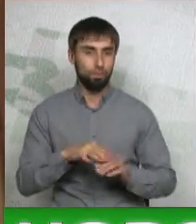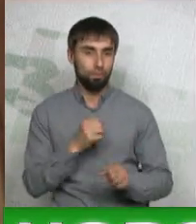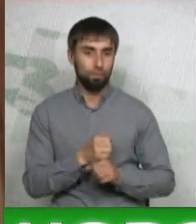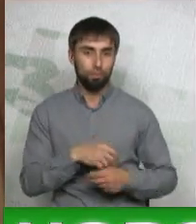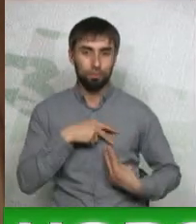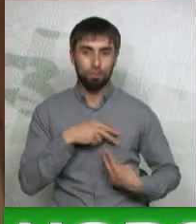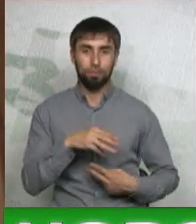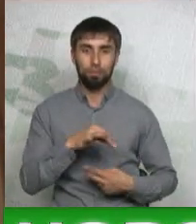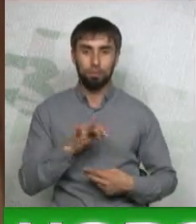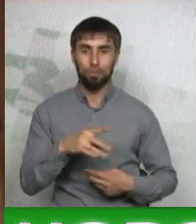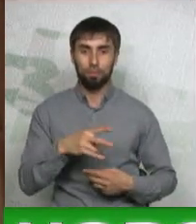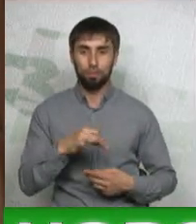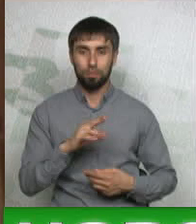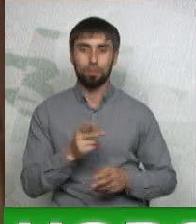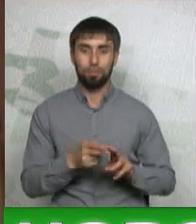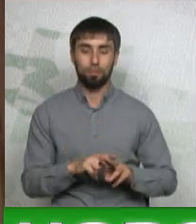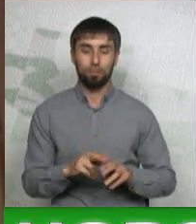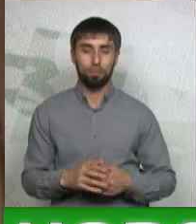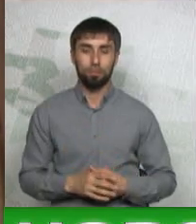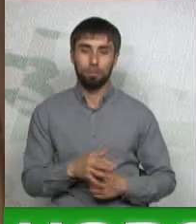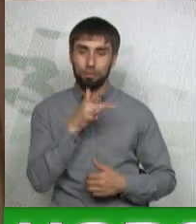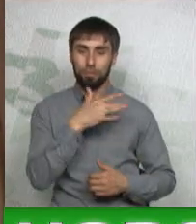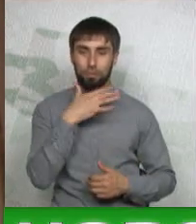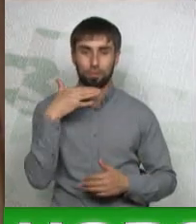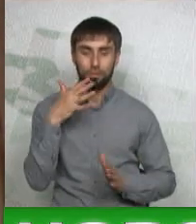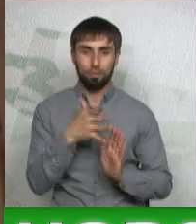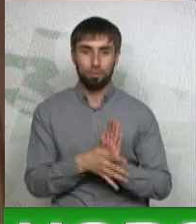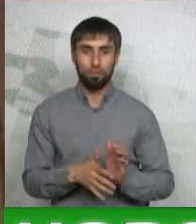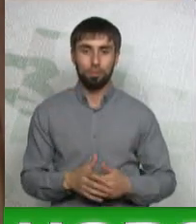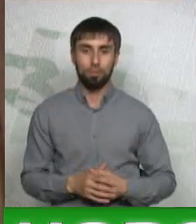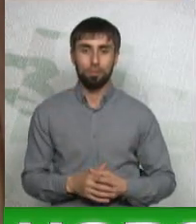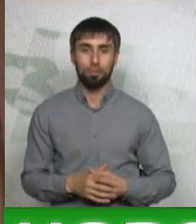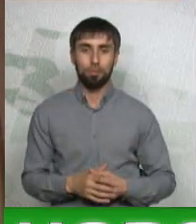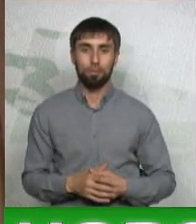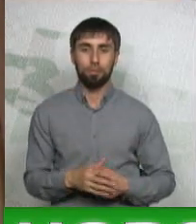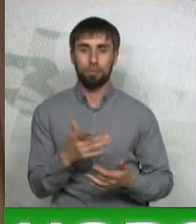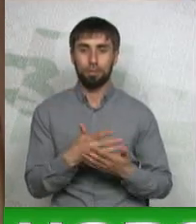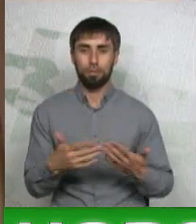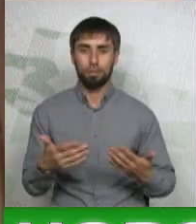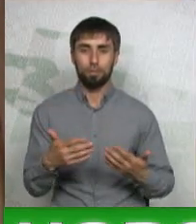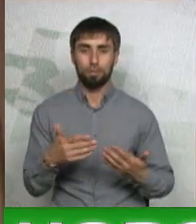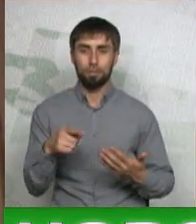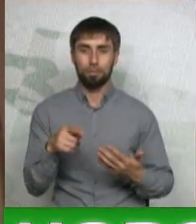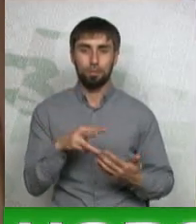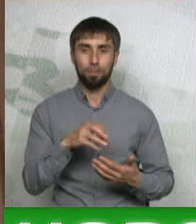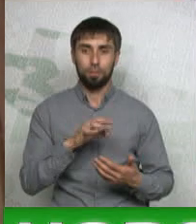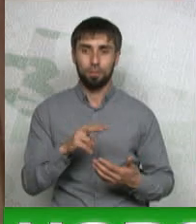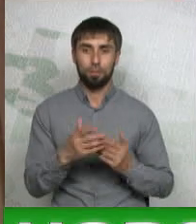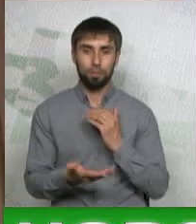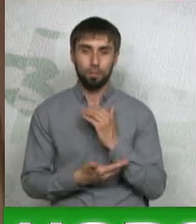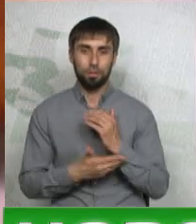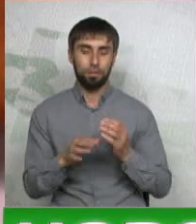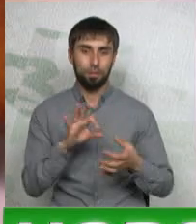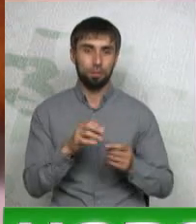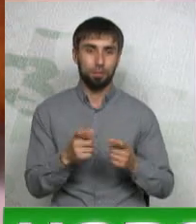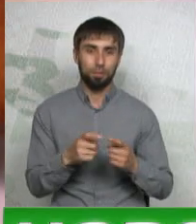бы топором, ножовкой, там, поэтому времени много ушло. Там по-разному, там много, там металл, там дерево,